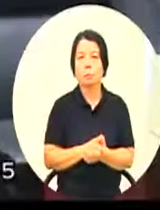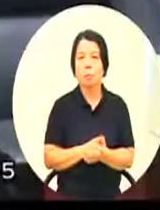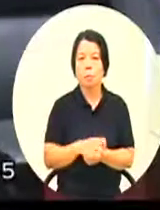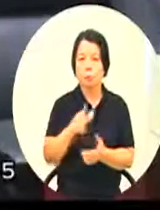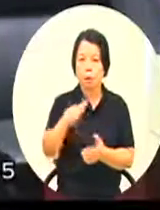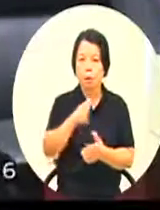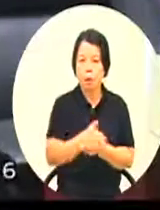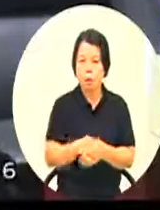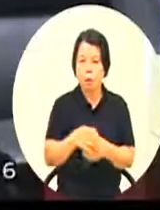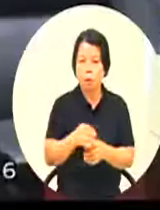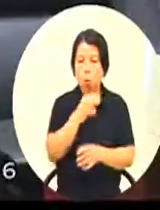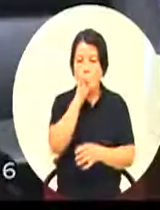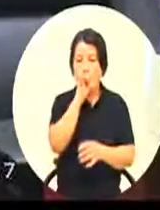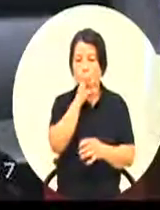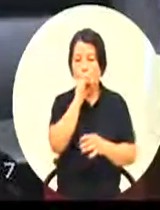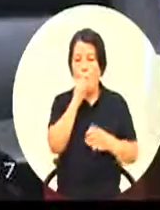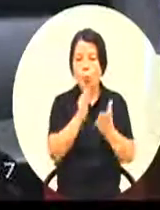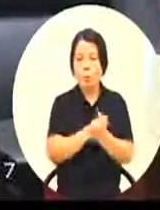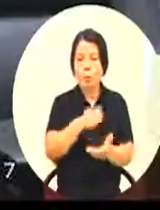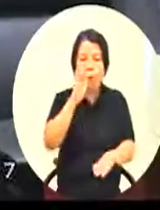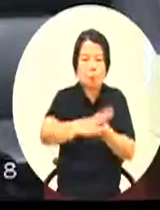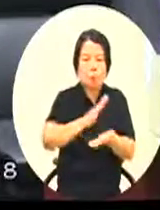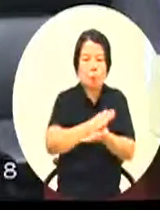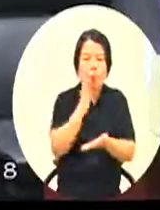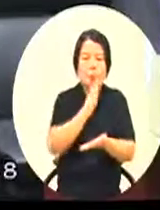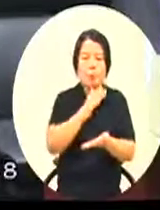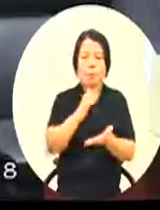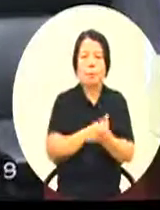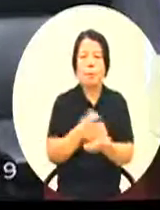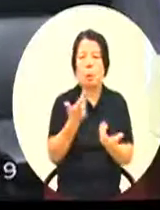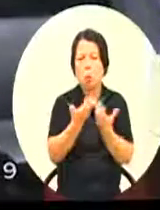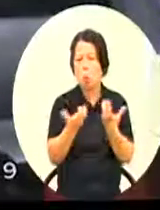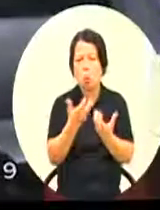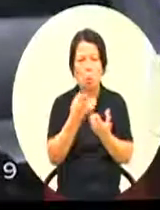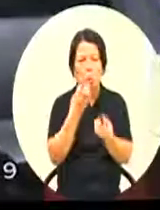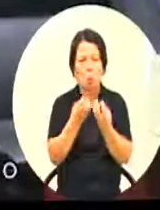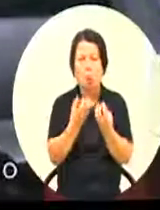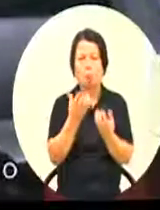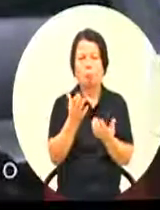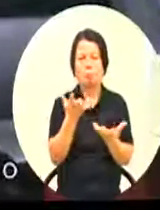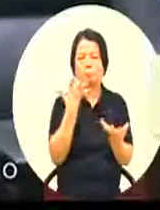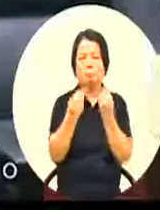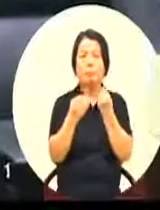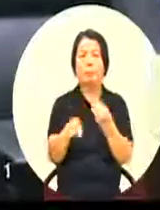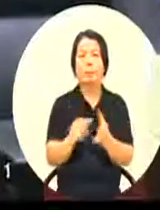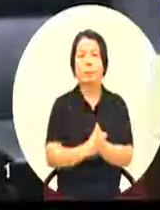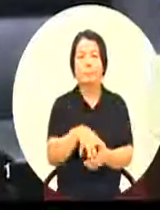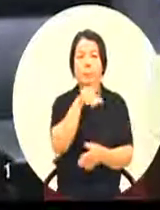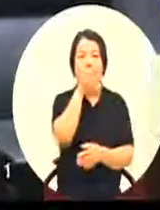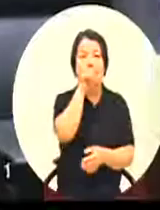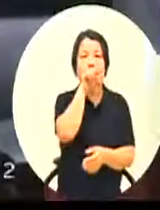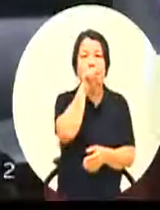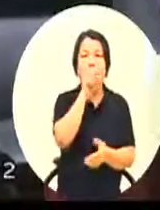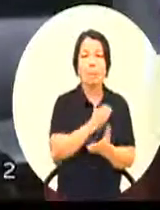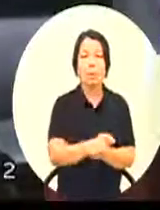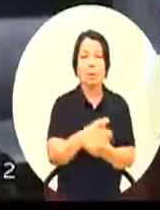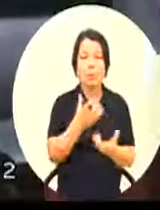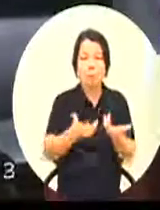个葱跟蒜怎么分别。 看一下我剪一下。 对，还有再来还有那个鸡呀、啊。我们要